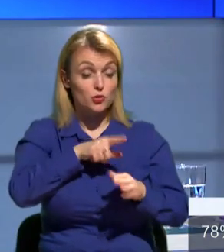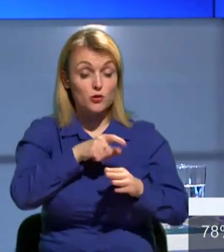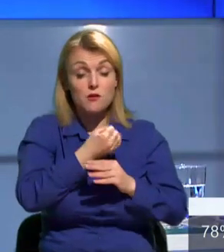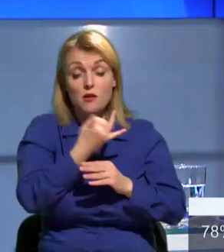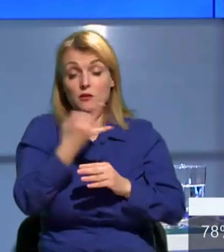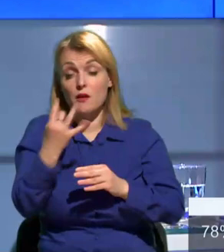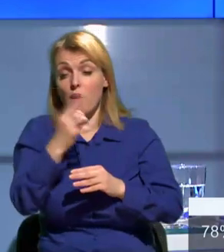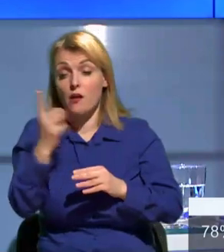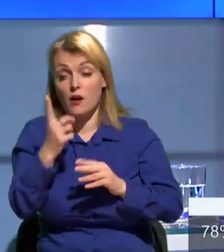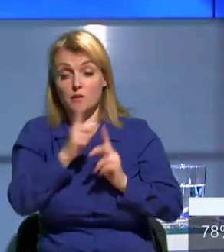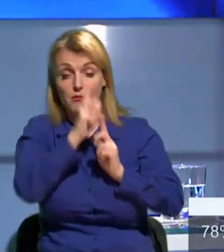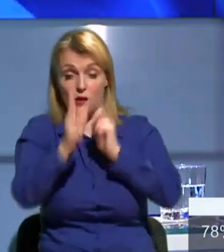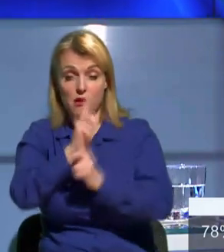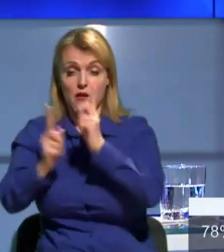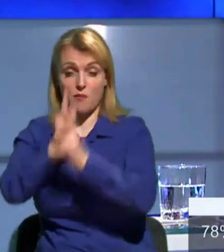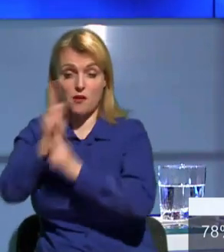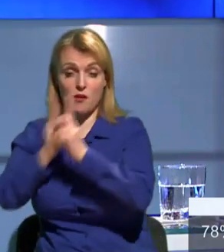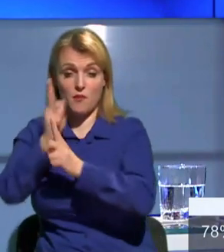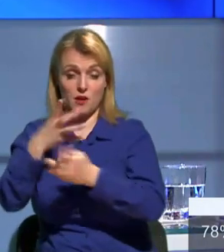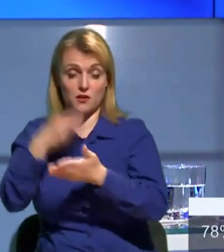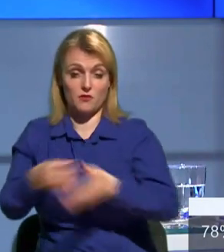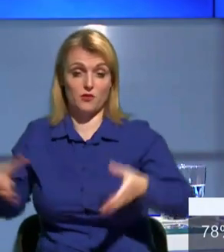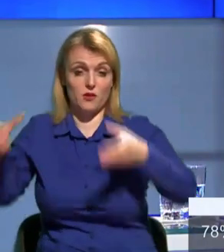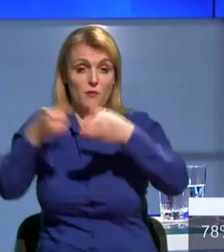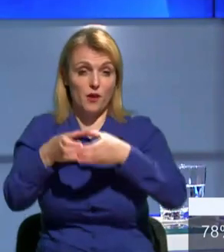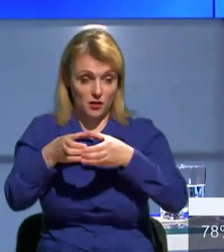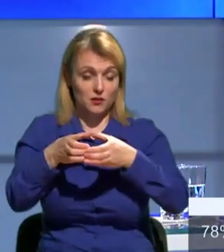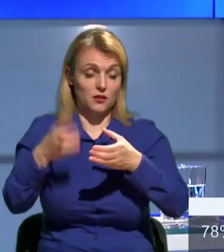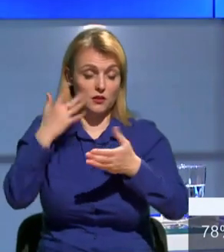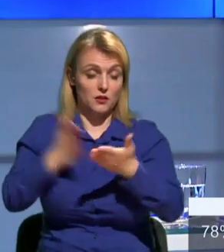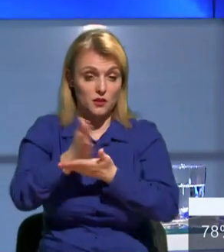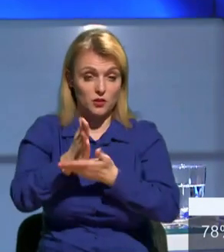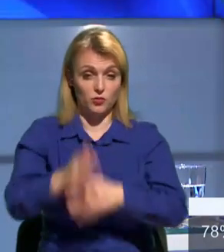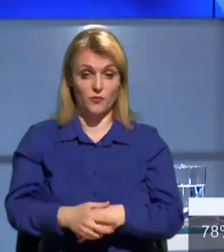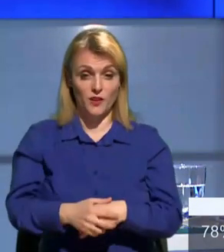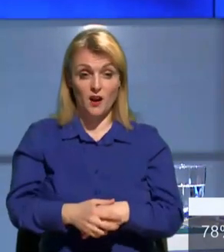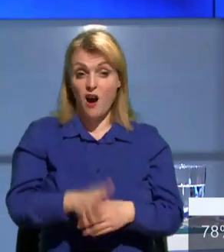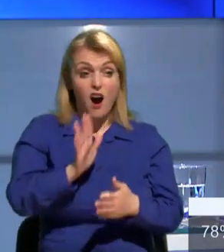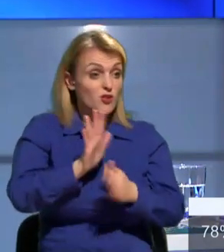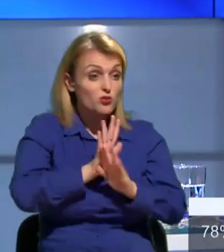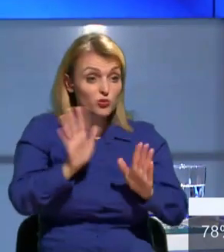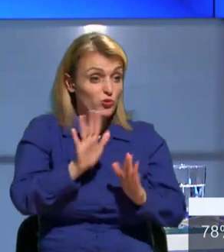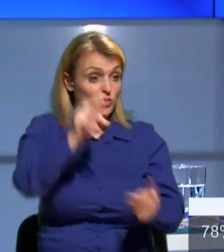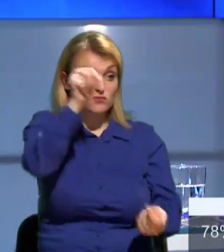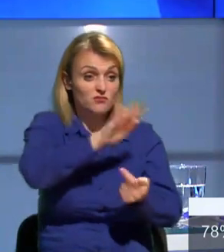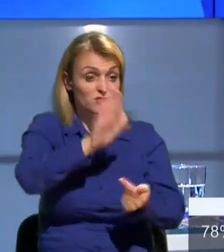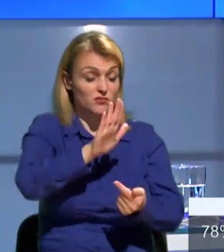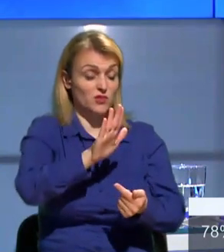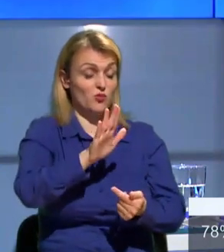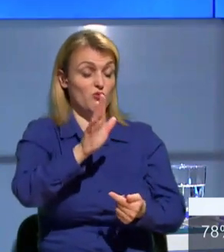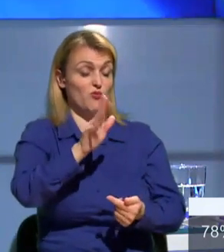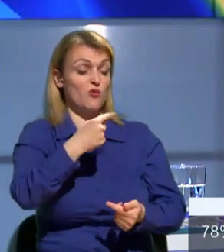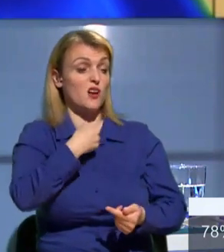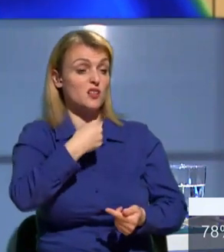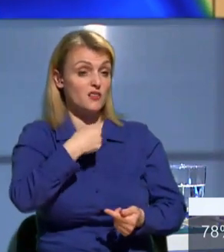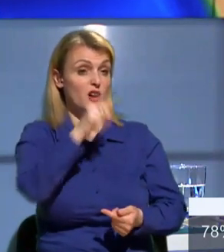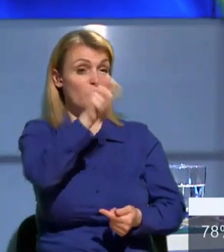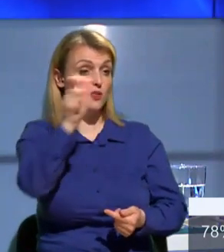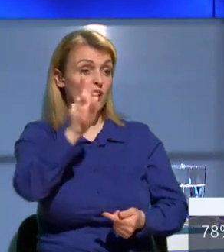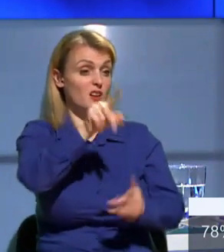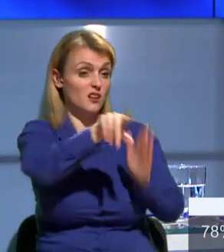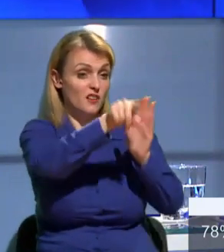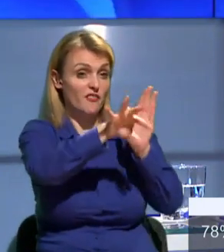mai reprezintă votul din februarie anul trecut pe care cetățeanul l-a dat. Adică acest legislativ deja nu este reprezentativ